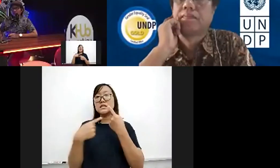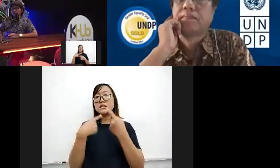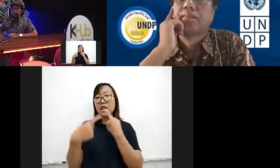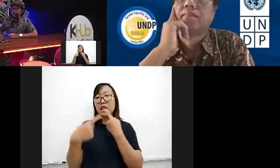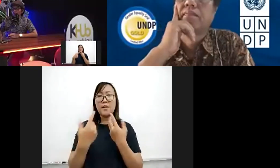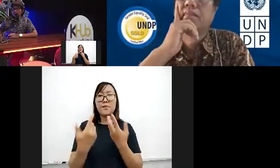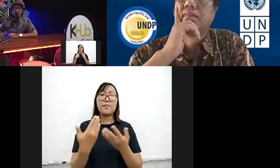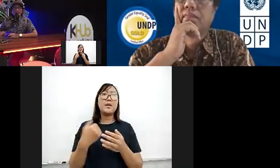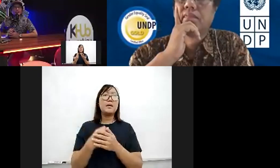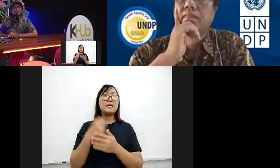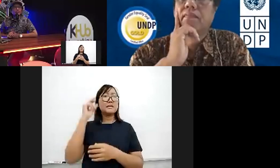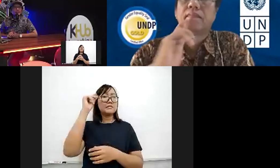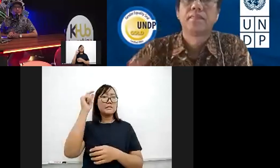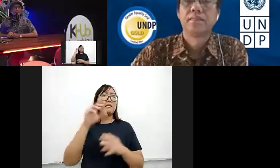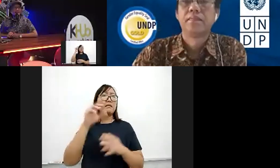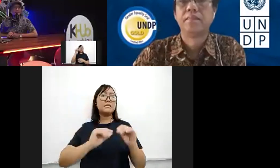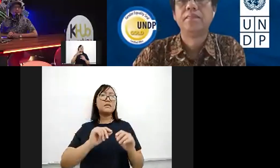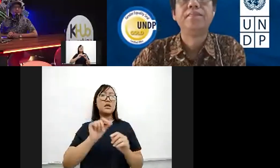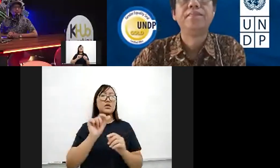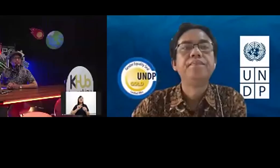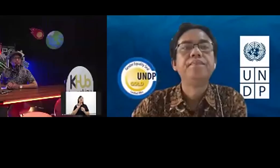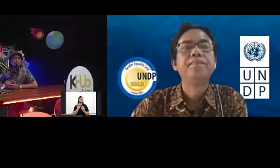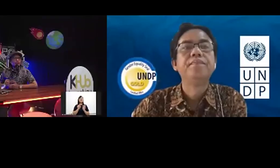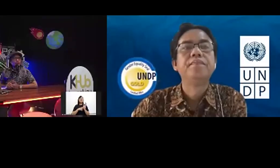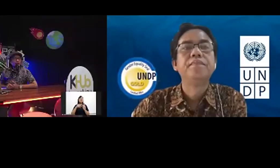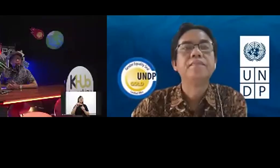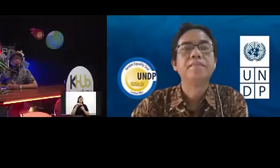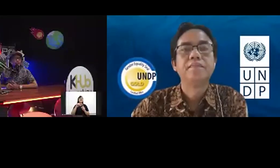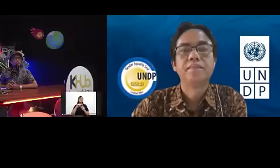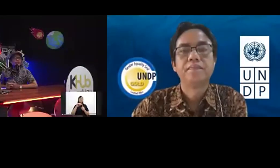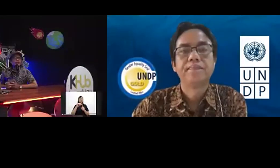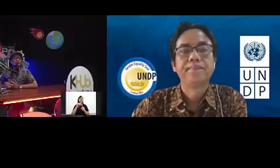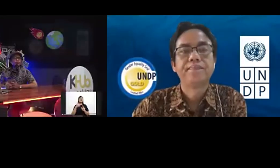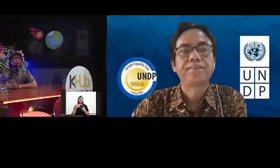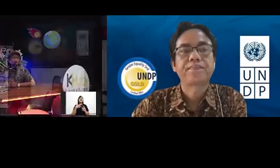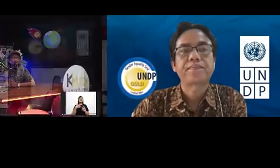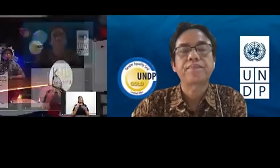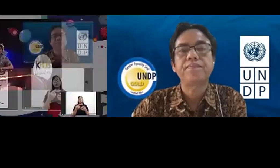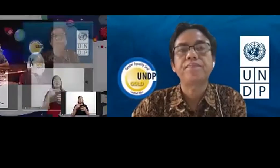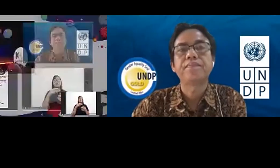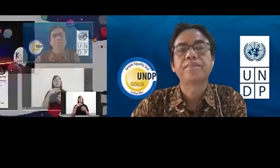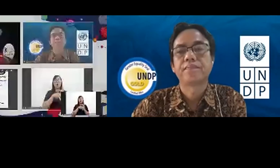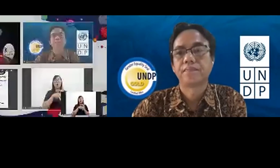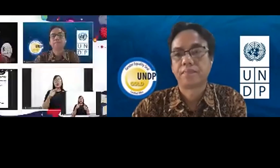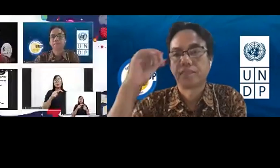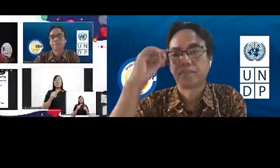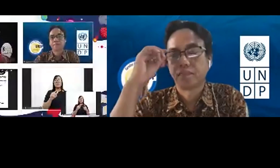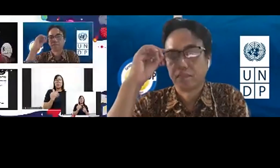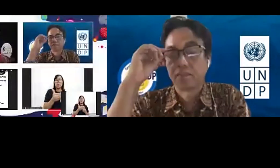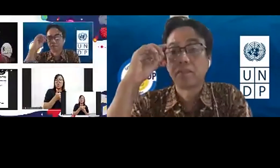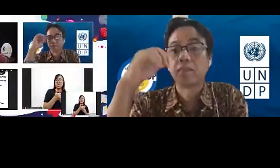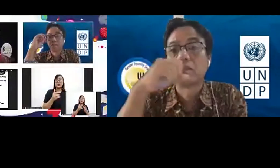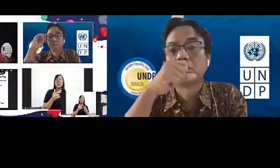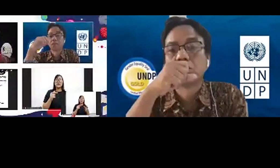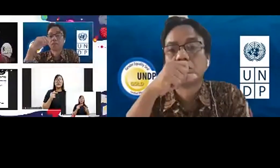PCP Indonesia yang saya tahu banyak sekali ya ada program protect kemudian guyub bahkan config ga-yeon